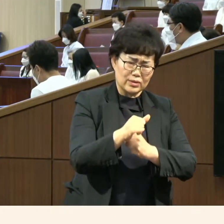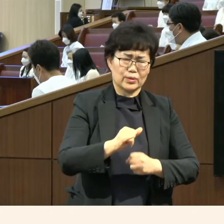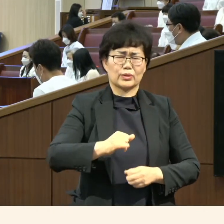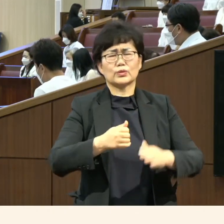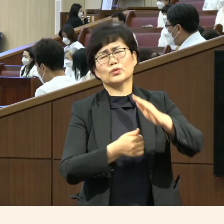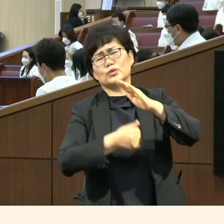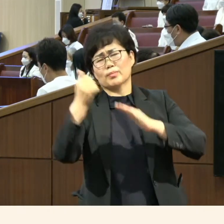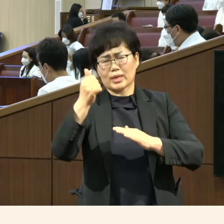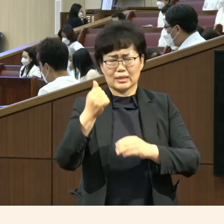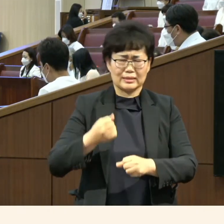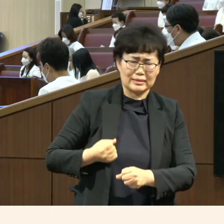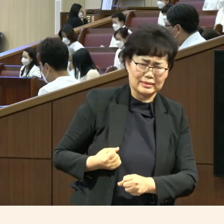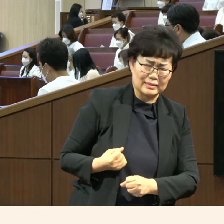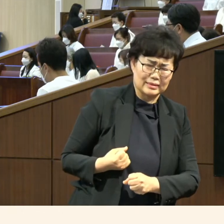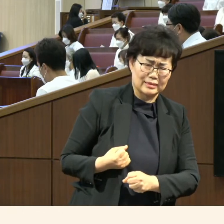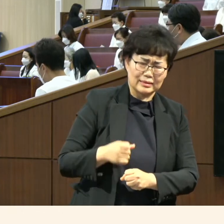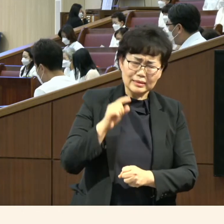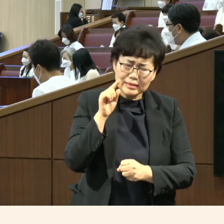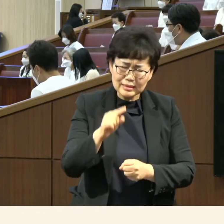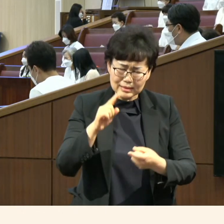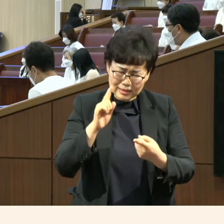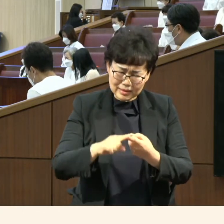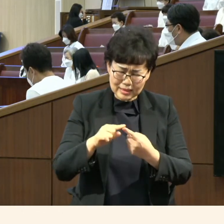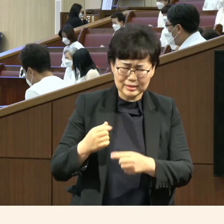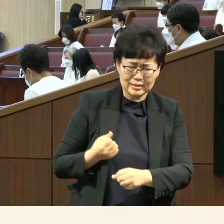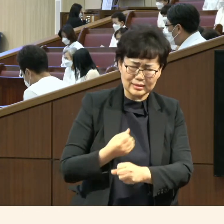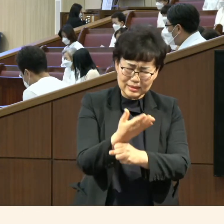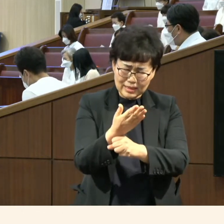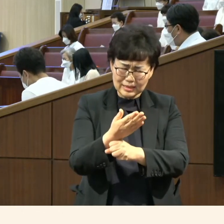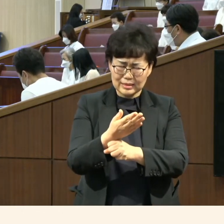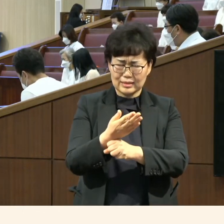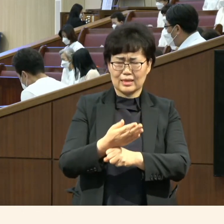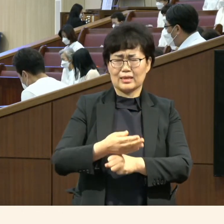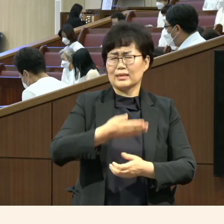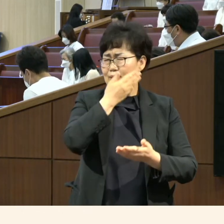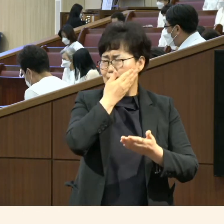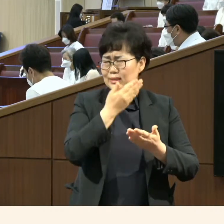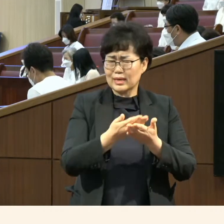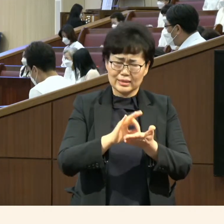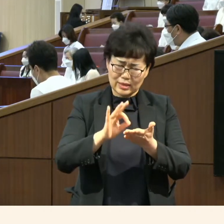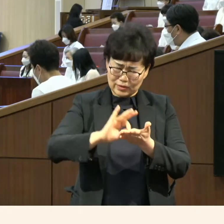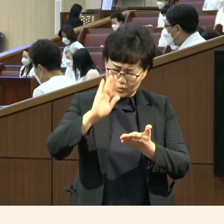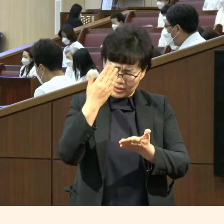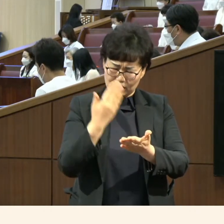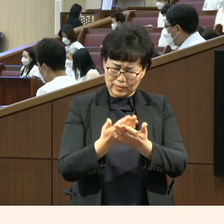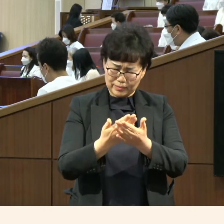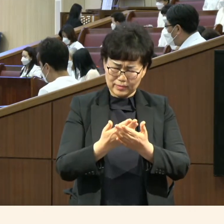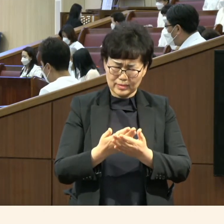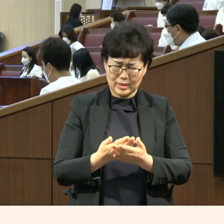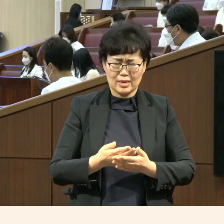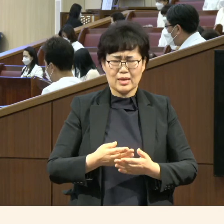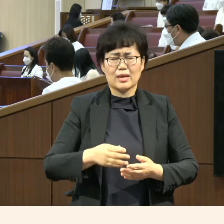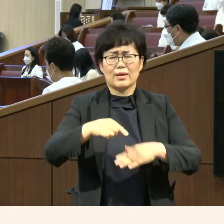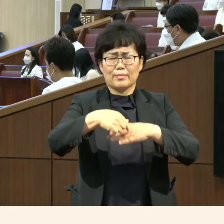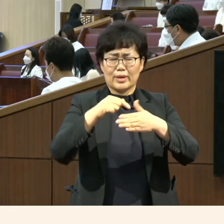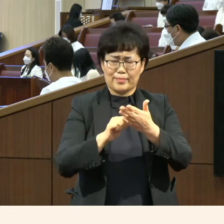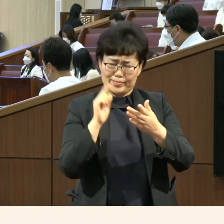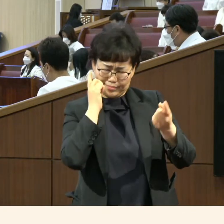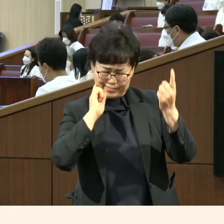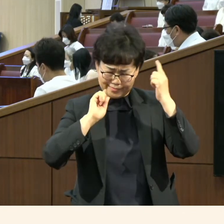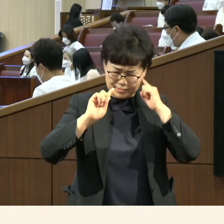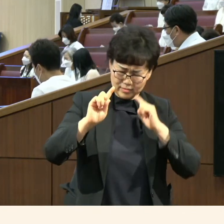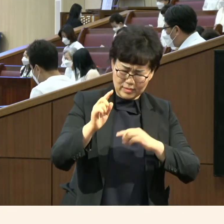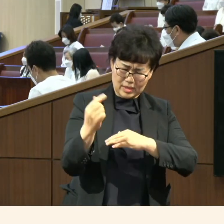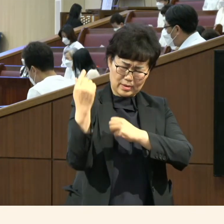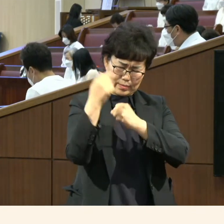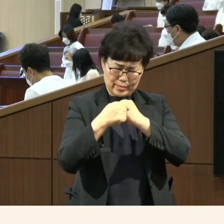일에 우리의 삶이 쓰여질 수 있도록 인도하여 주시옵소서. 오늘 또 이 아침에 마음이 상하고 때로는 우리의 육체에 병이